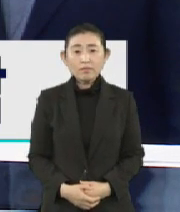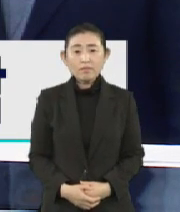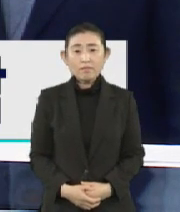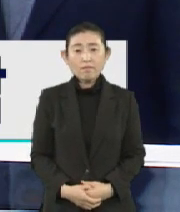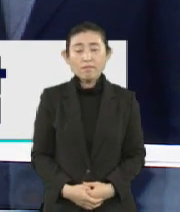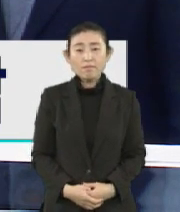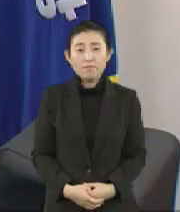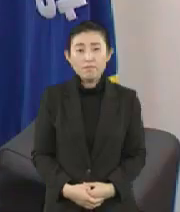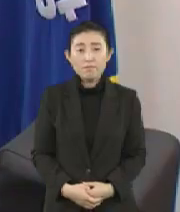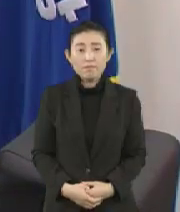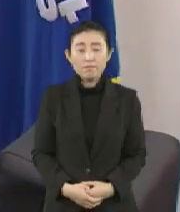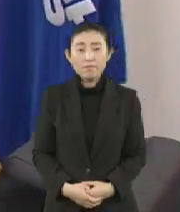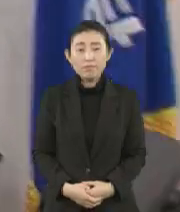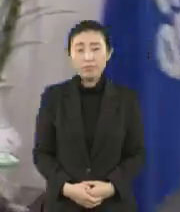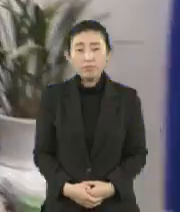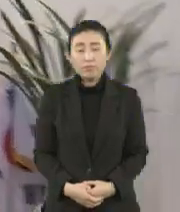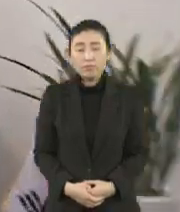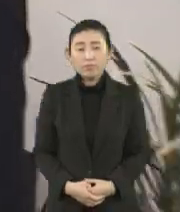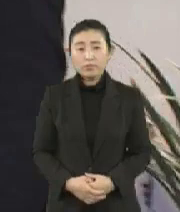기자입니다.